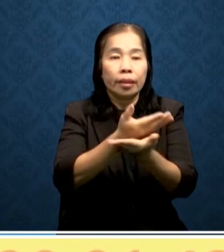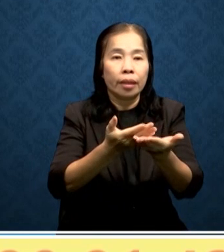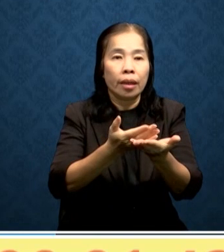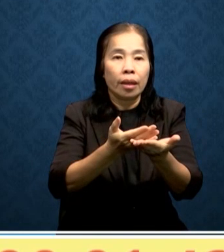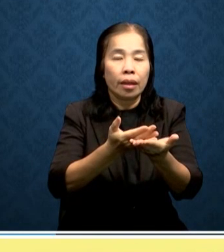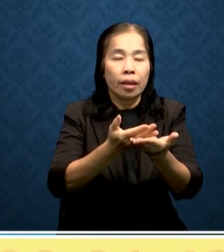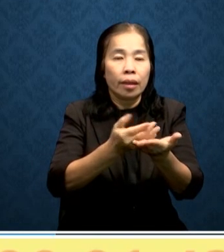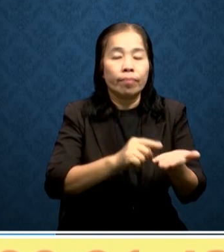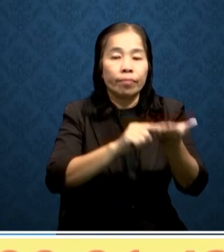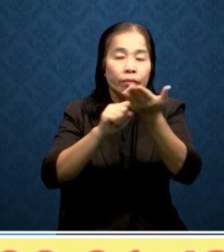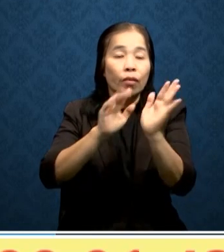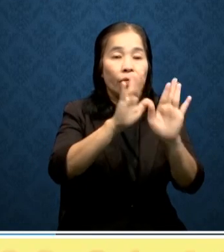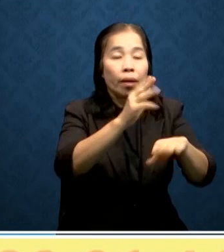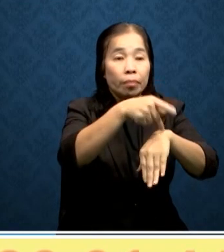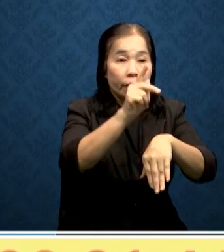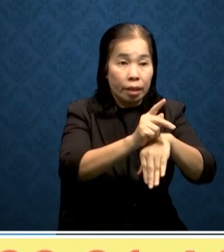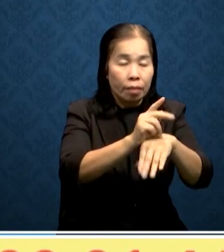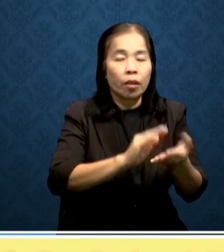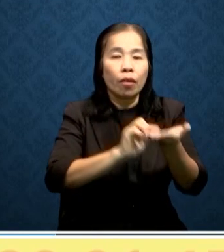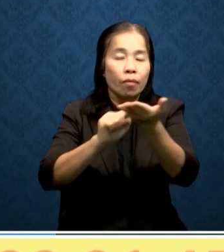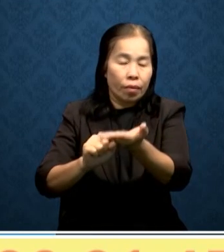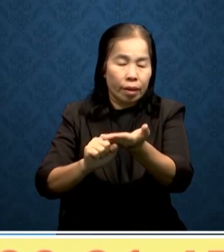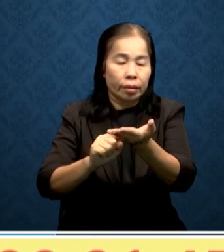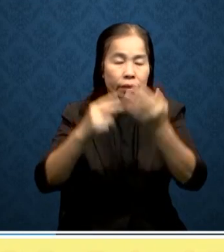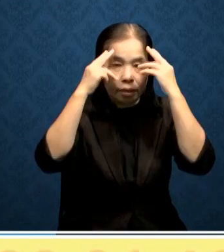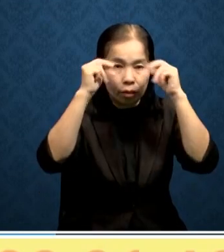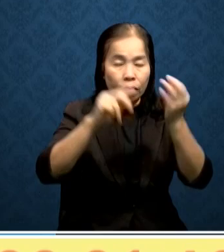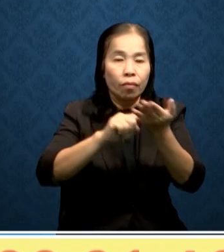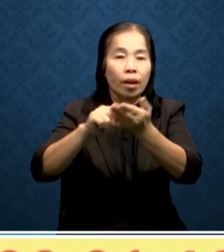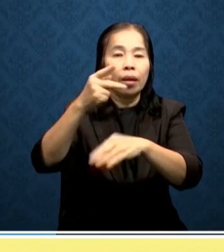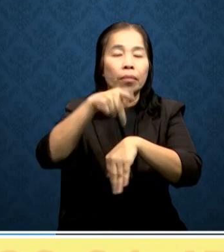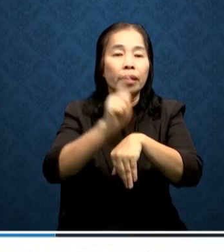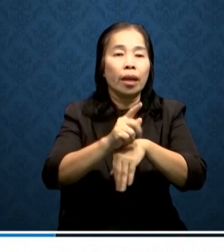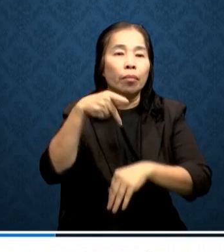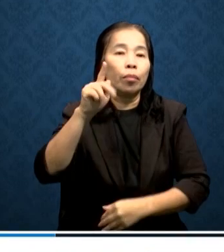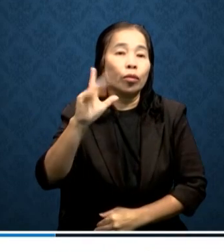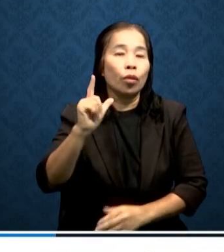รัฐมนตรีและประธานกรรมการปปช.ต่อไปด้วยค่ะขอบพระคุณค่ะ